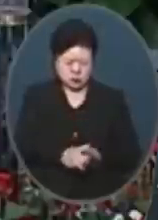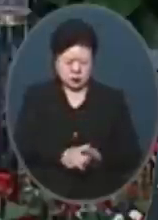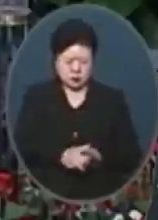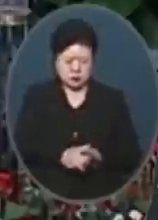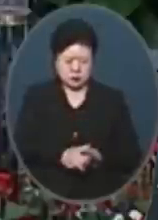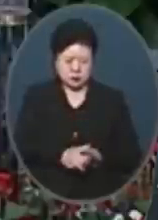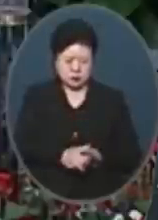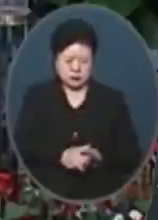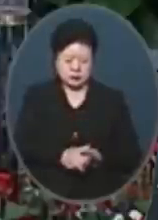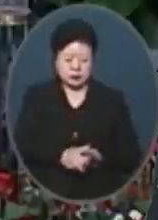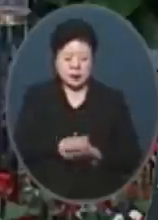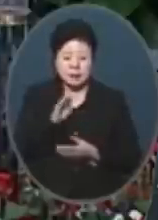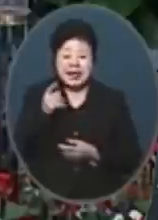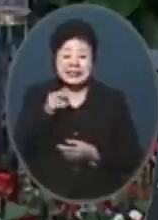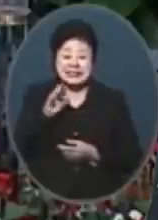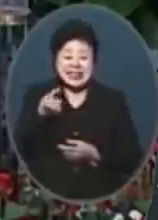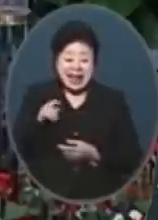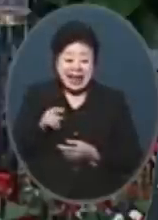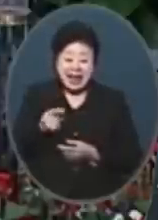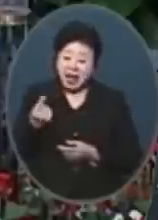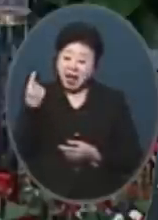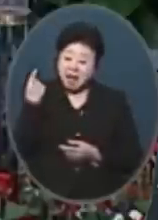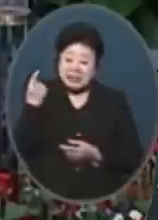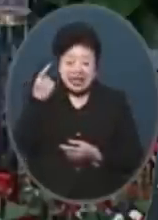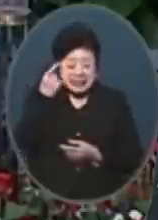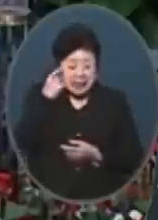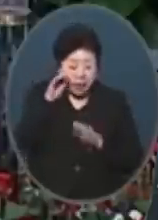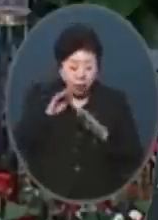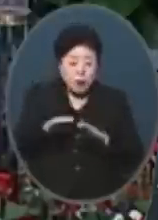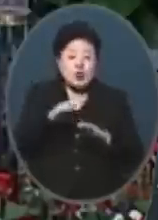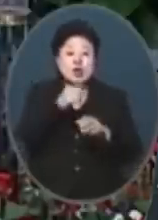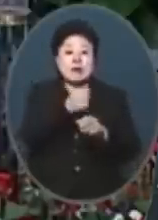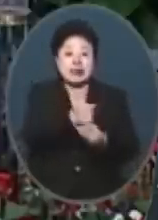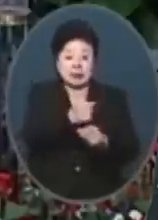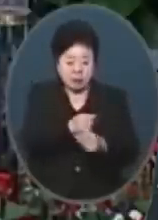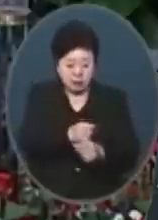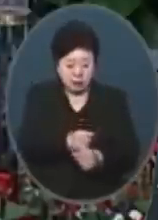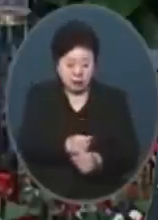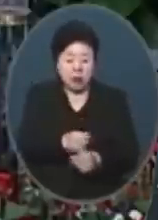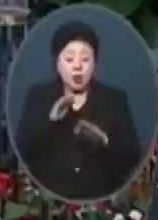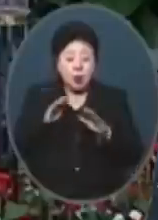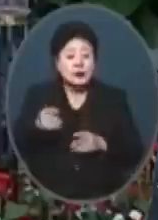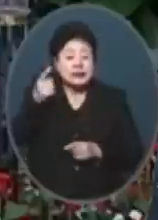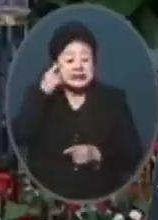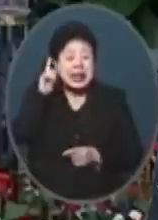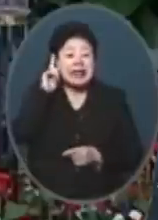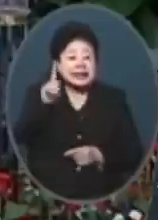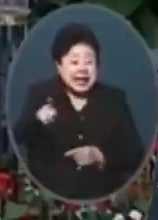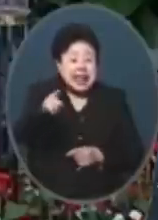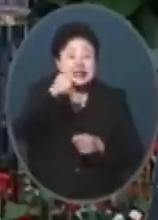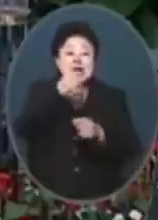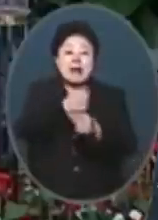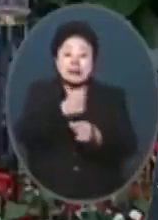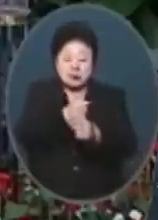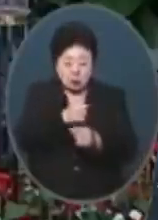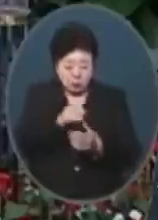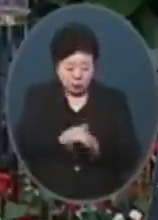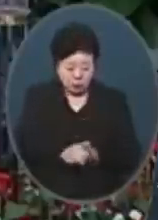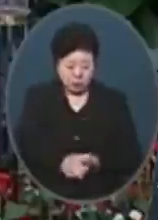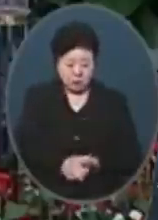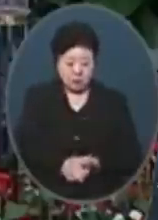블레스 파스칼은 어제의 생각이 오늘의 당신을 만들고 오늘의 생각이 내일의 당신을